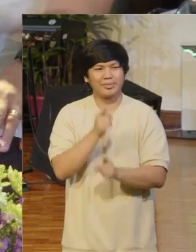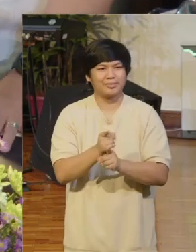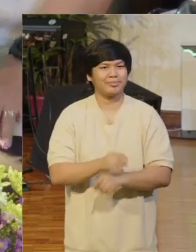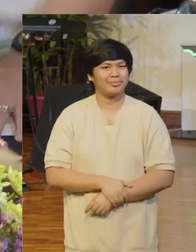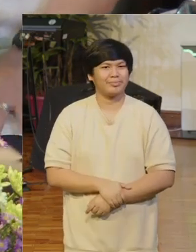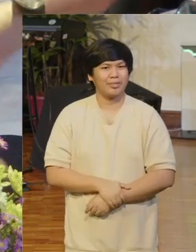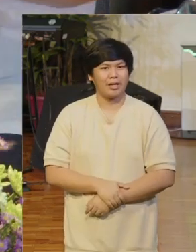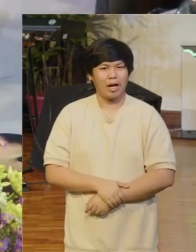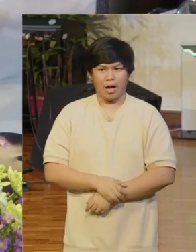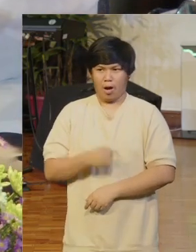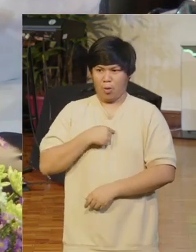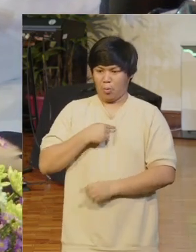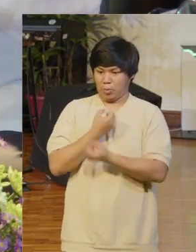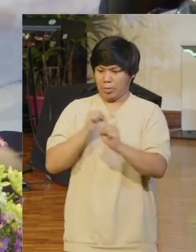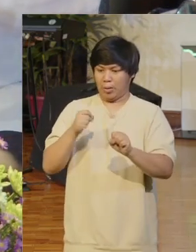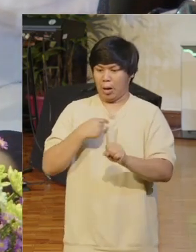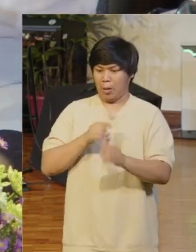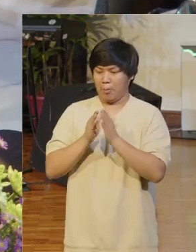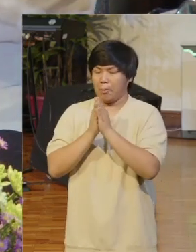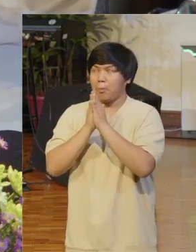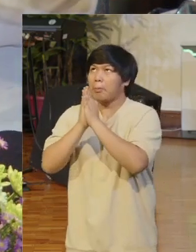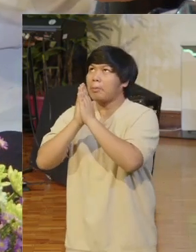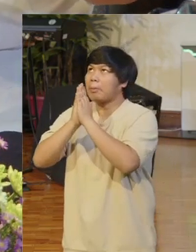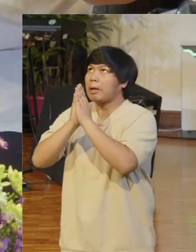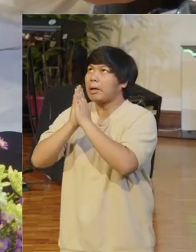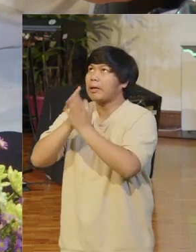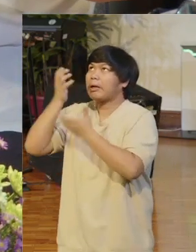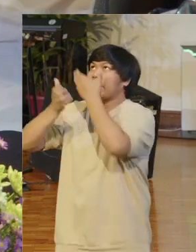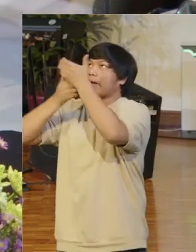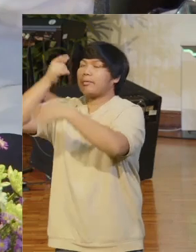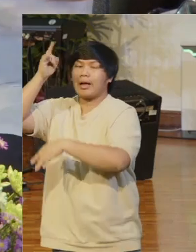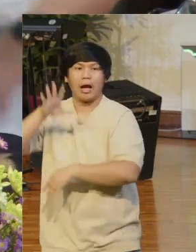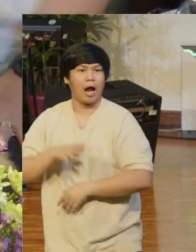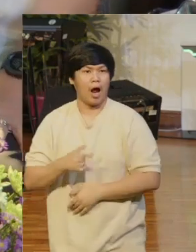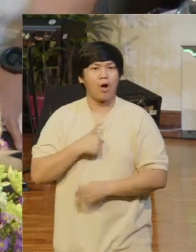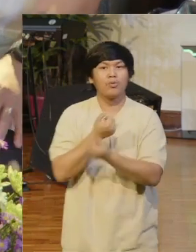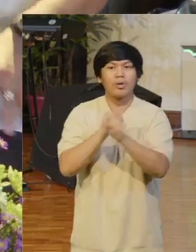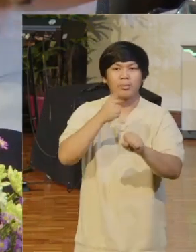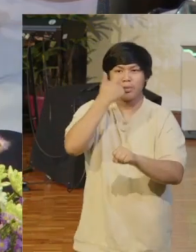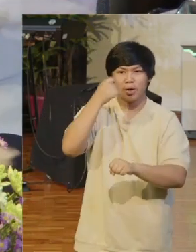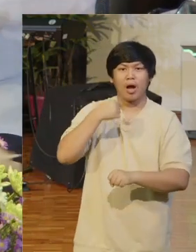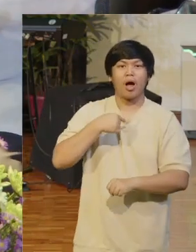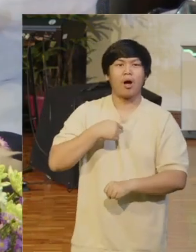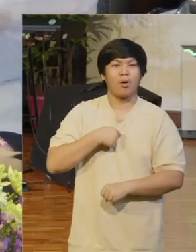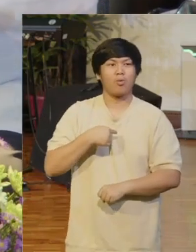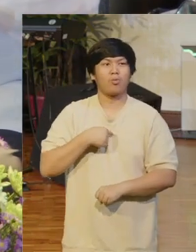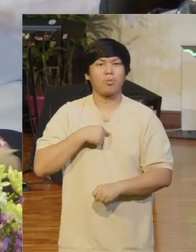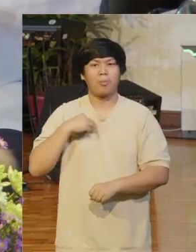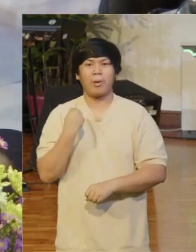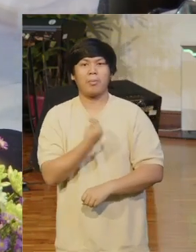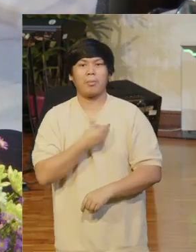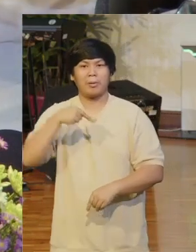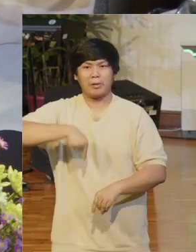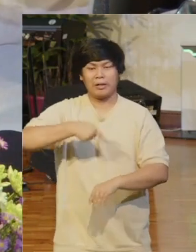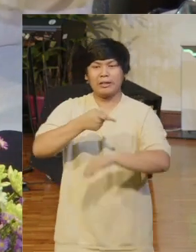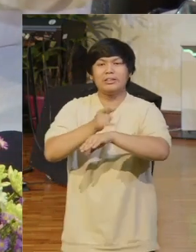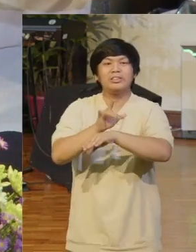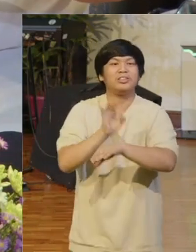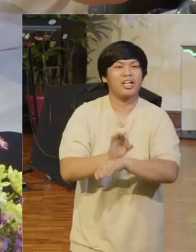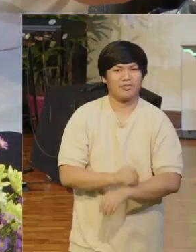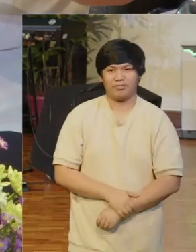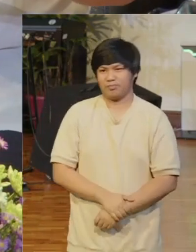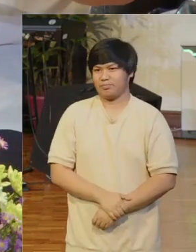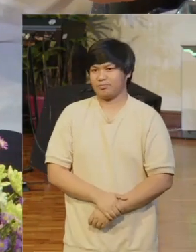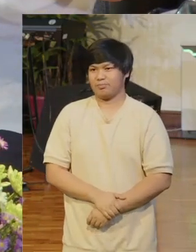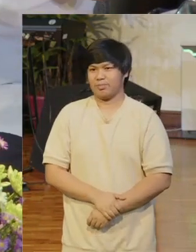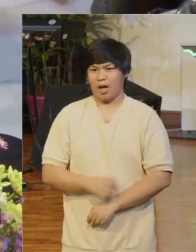ako naligtas dahil ako ay nagpray ng sinner's prayer. Kaya ako naligtas dahil ako ay naging member ng Green Hills Christian